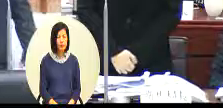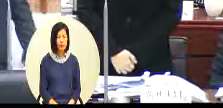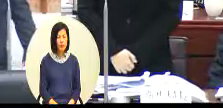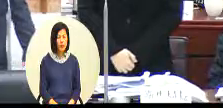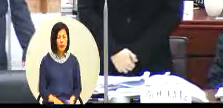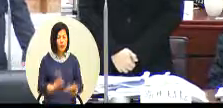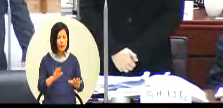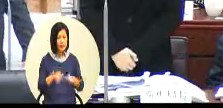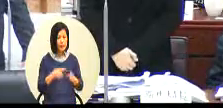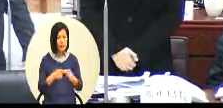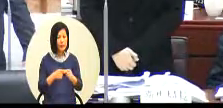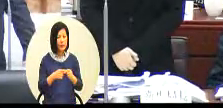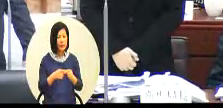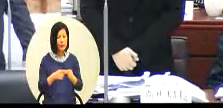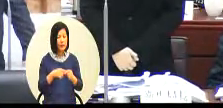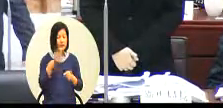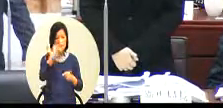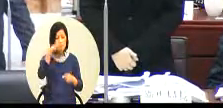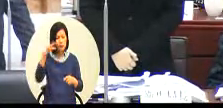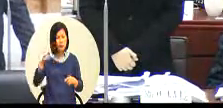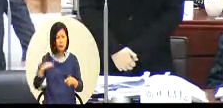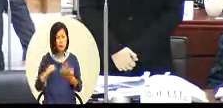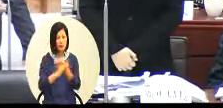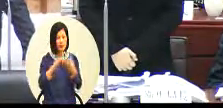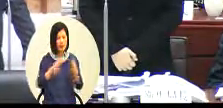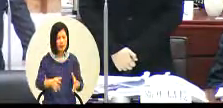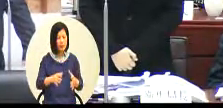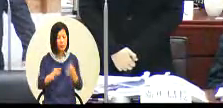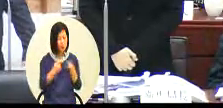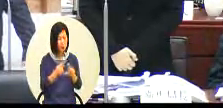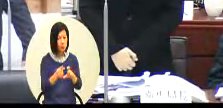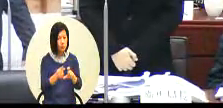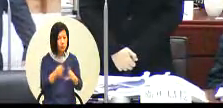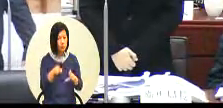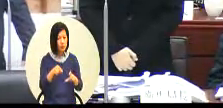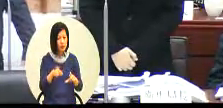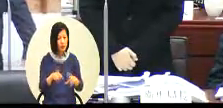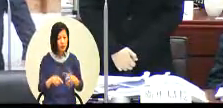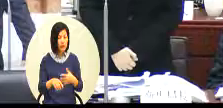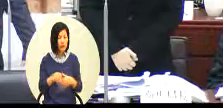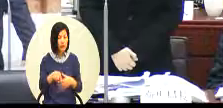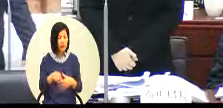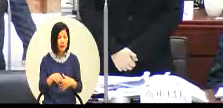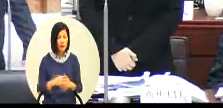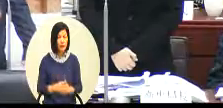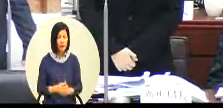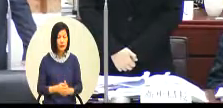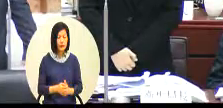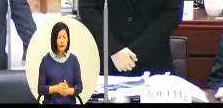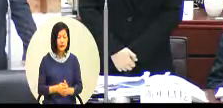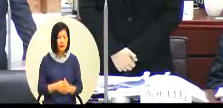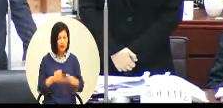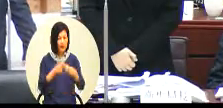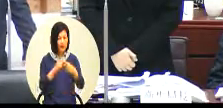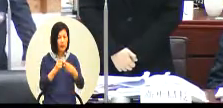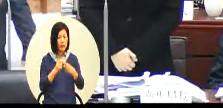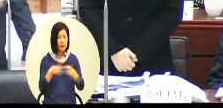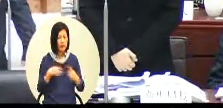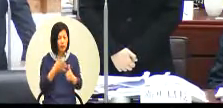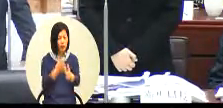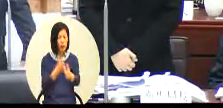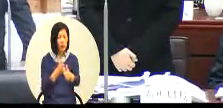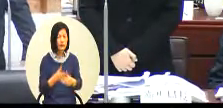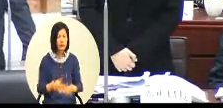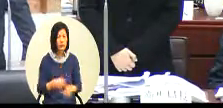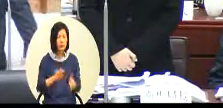年来在凤山来做一个示范区，在这个示范区当下里面，那当然第一点我要请教你的，我们